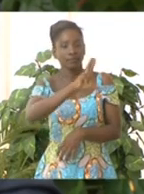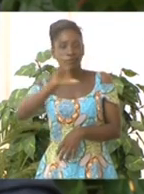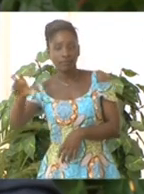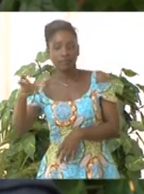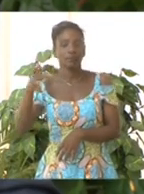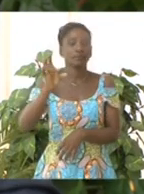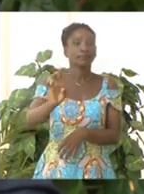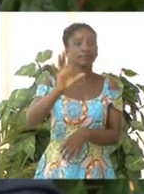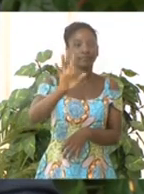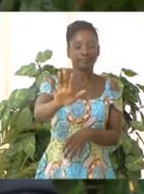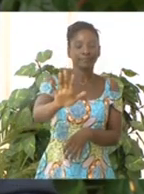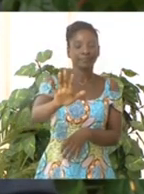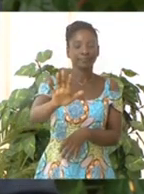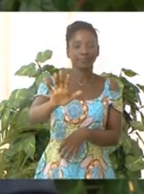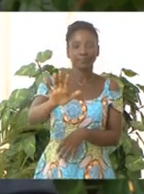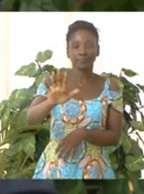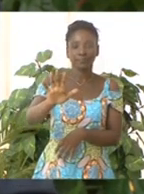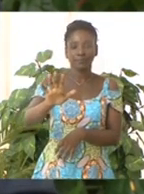375, soit 2,17%.